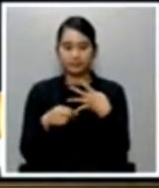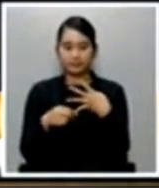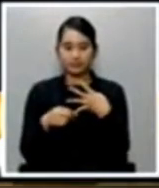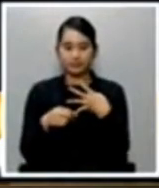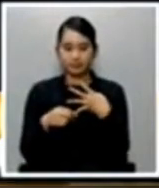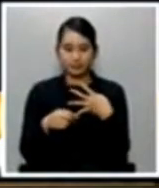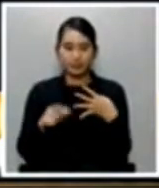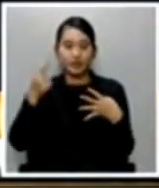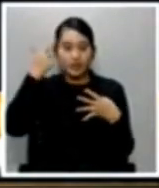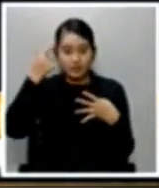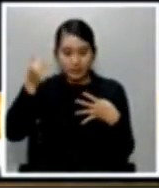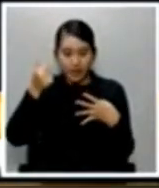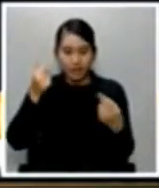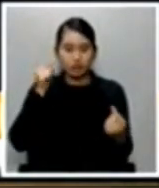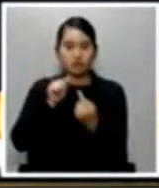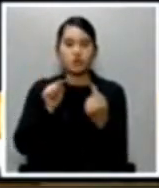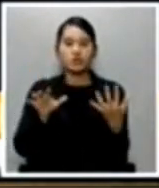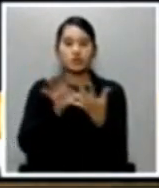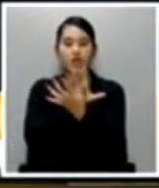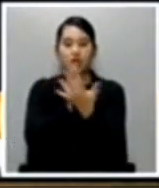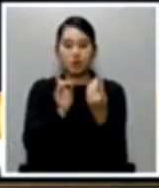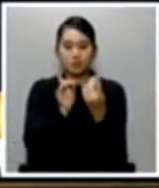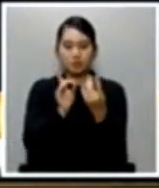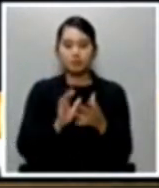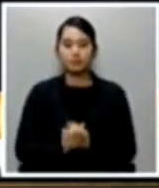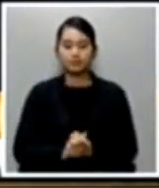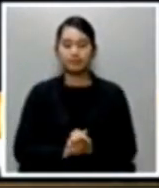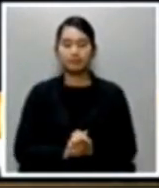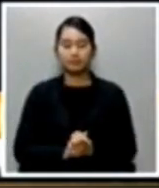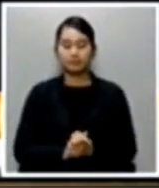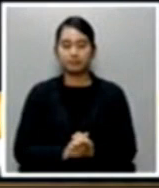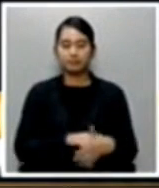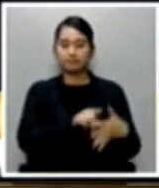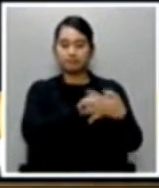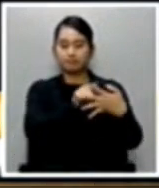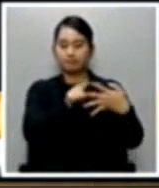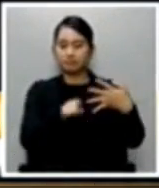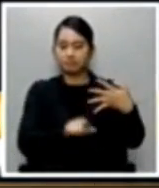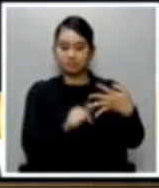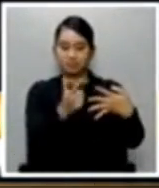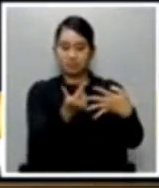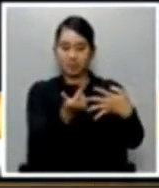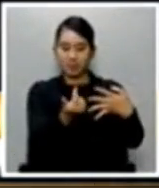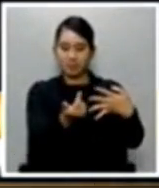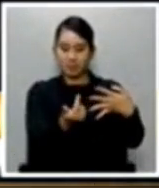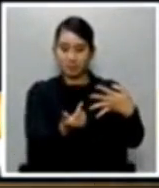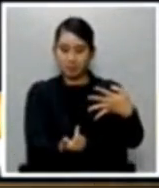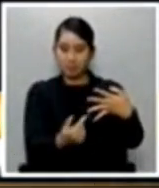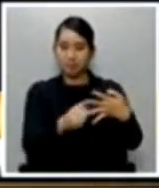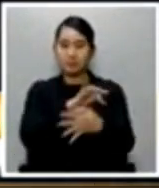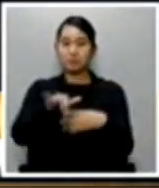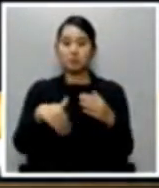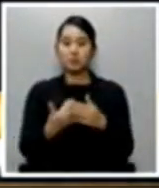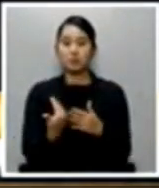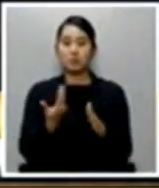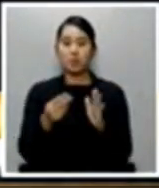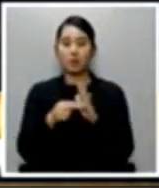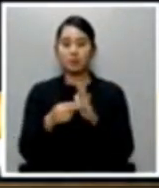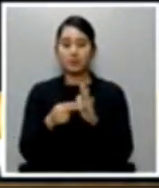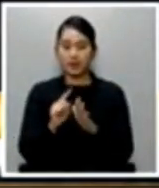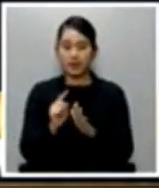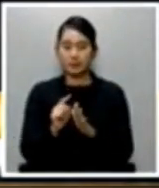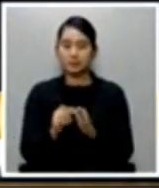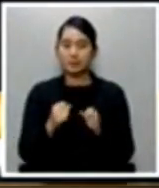ของความฉลาดรู้ทางสังคมนะครับหรือที่เรียกว่า social literacy ซึ่งในส่วนนี้นะครับหลายส่วนเราพยายามที่